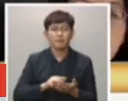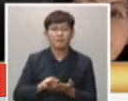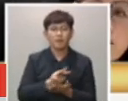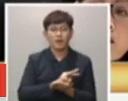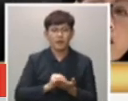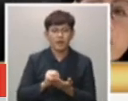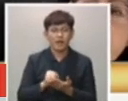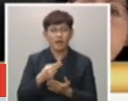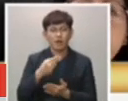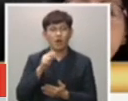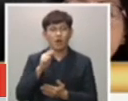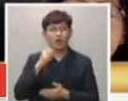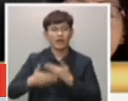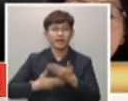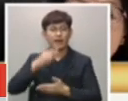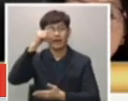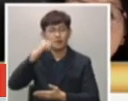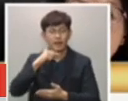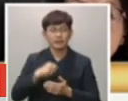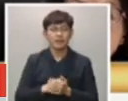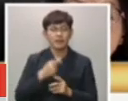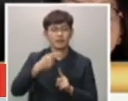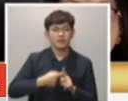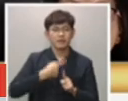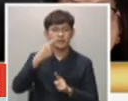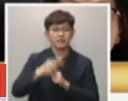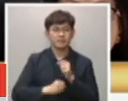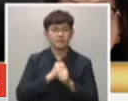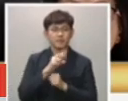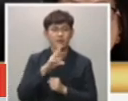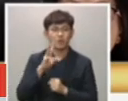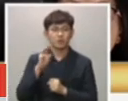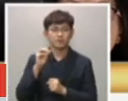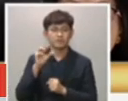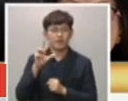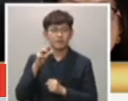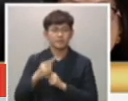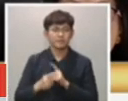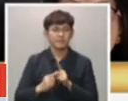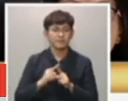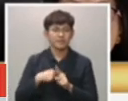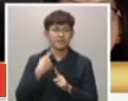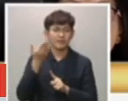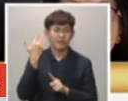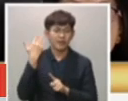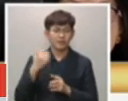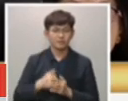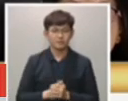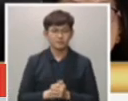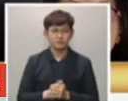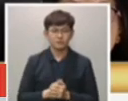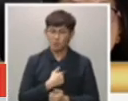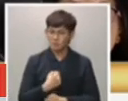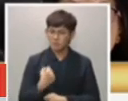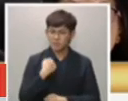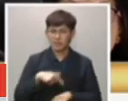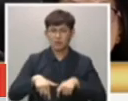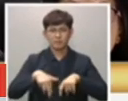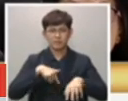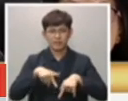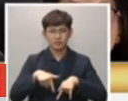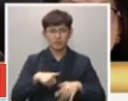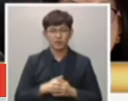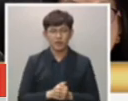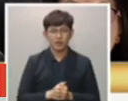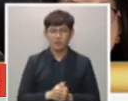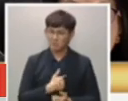ยหอการค้าไทยครับมกราคม2563เดือนที่แล้ว ดัชนีความเชื่อมั่นของผู้บริโภคปรับตัวล